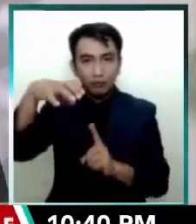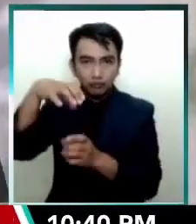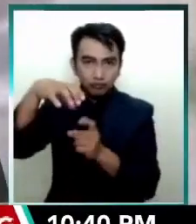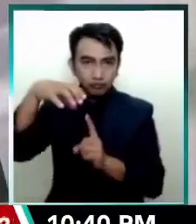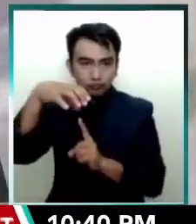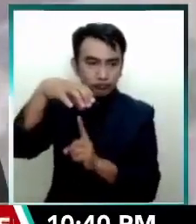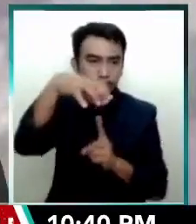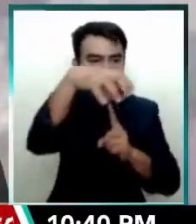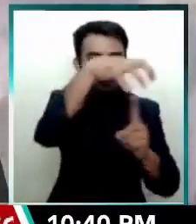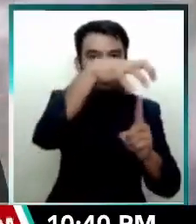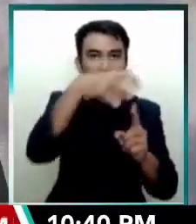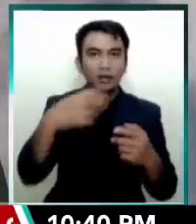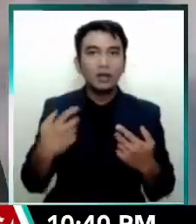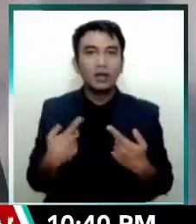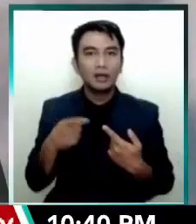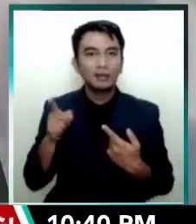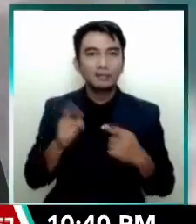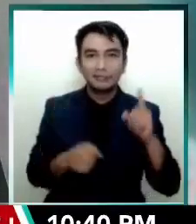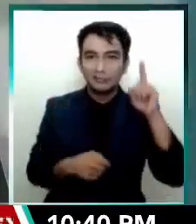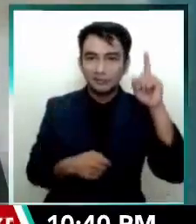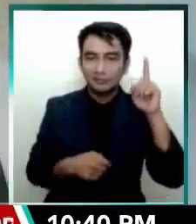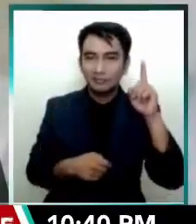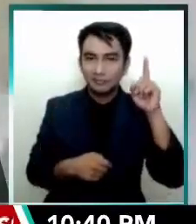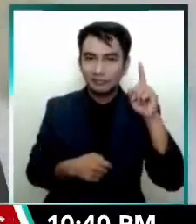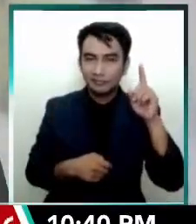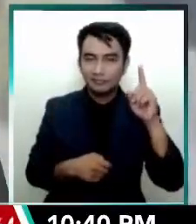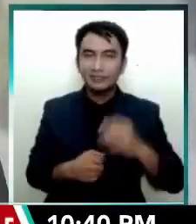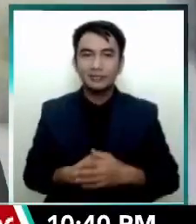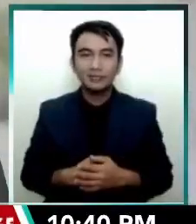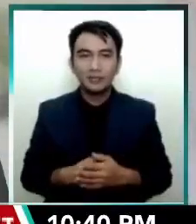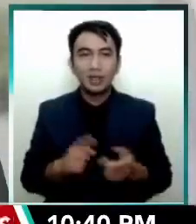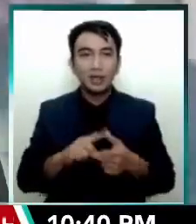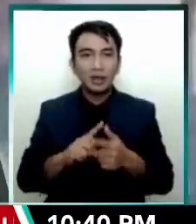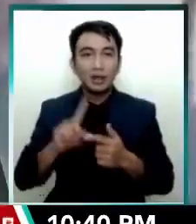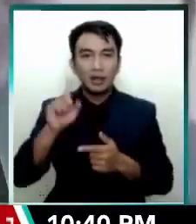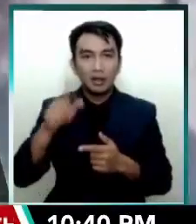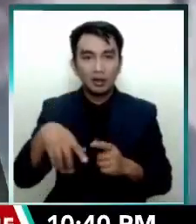3 metro mula sa grocery store bago nahulog sa isang